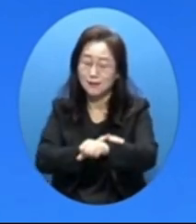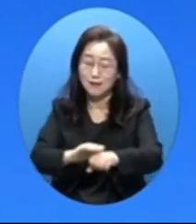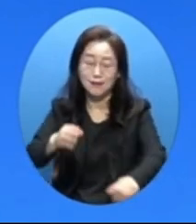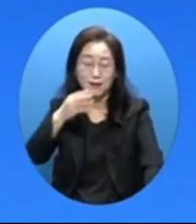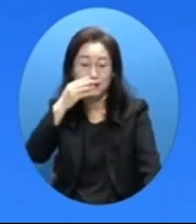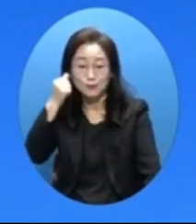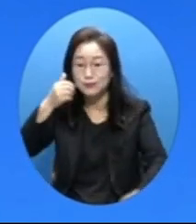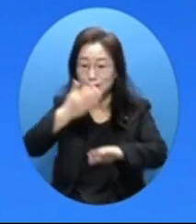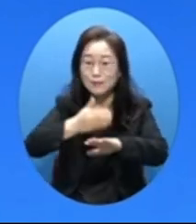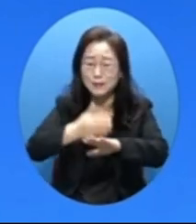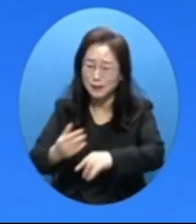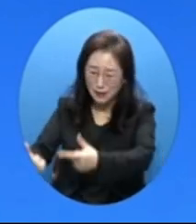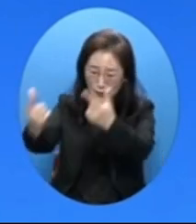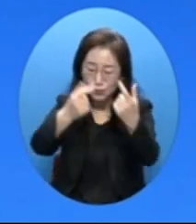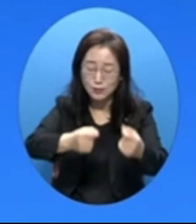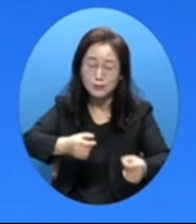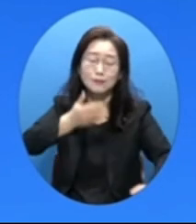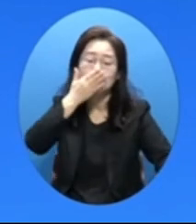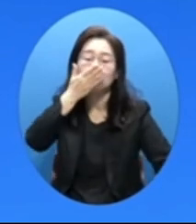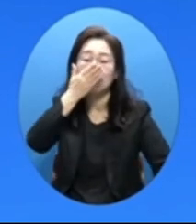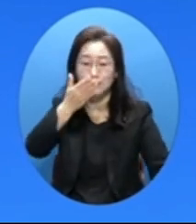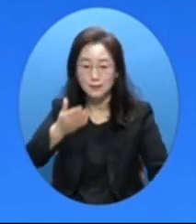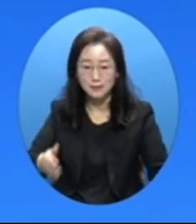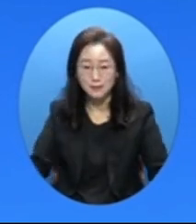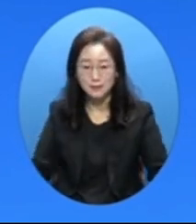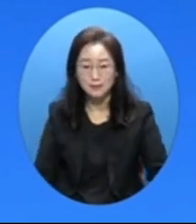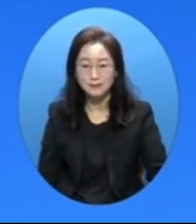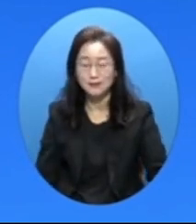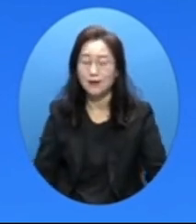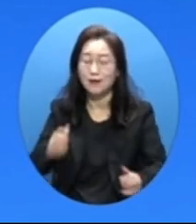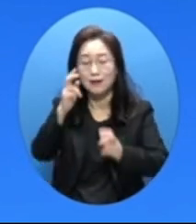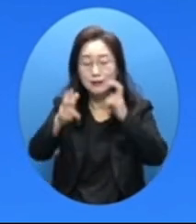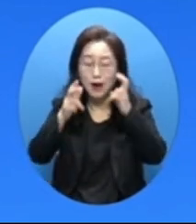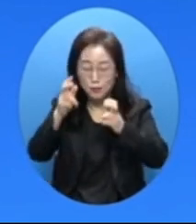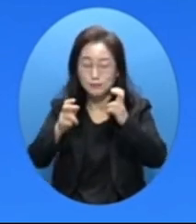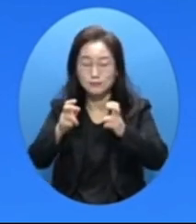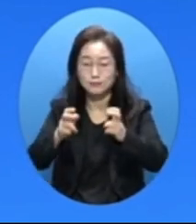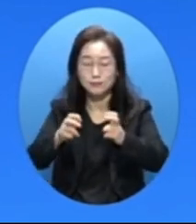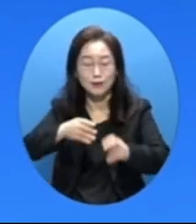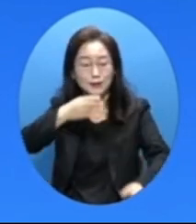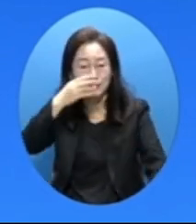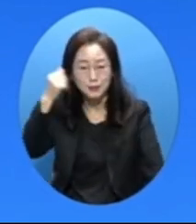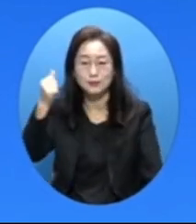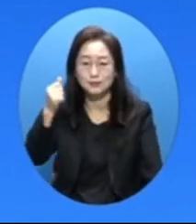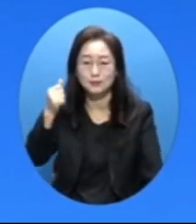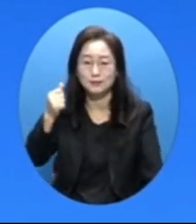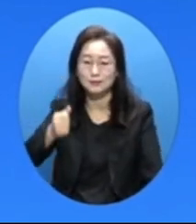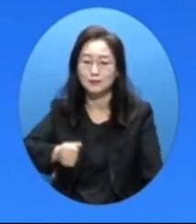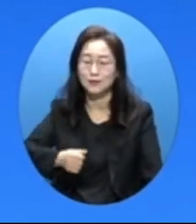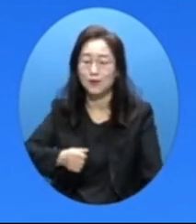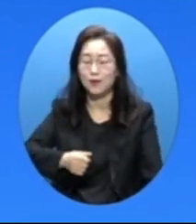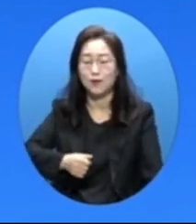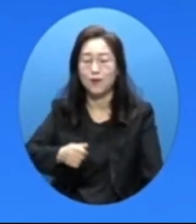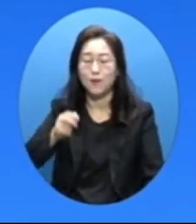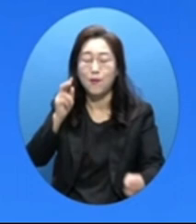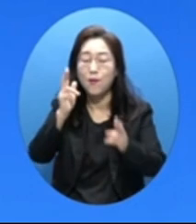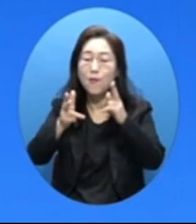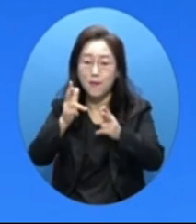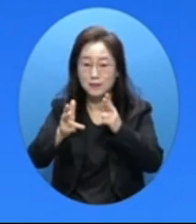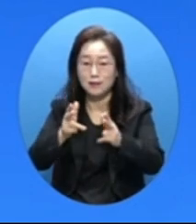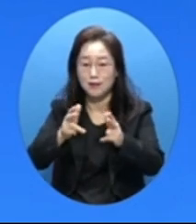때 감사하는 건 누구나 잘할 수 있습니다 사업이 번창하고 회사에서